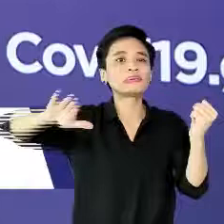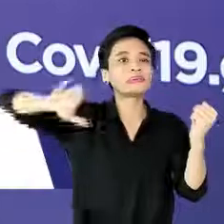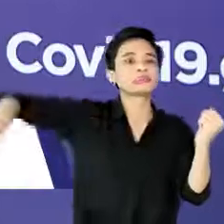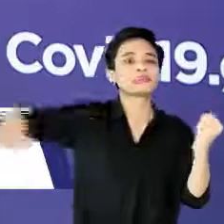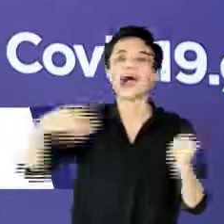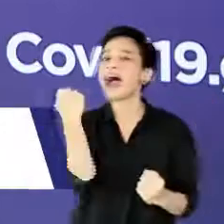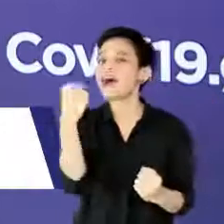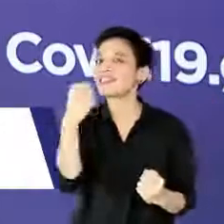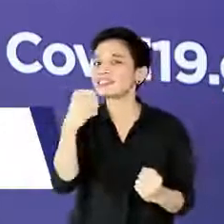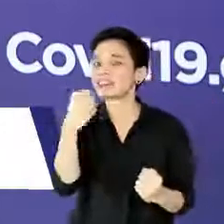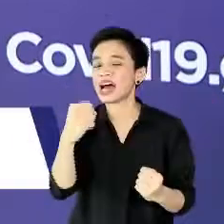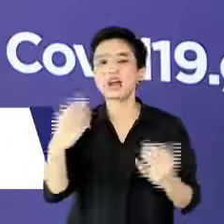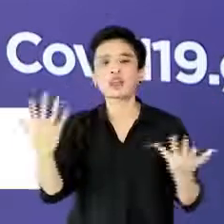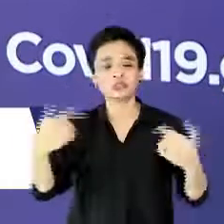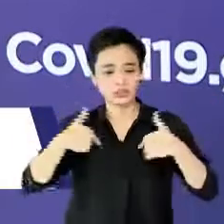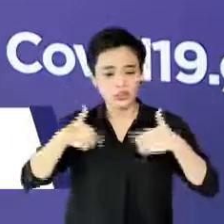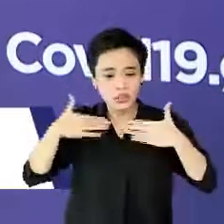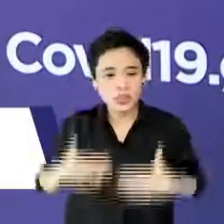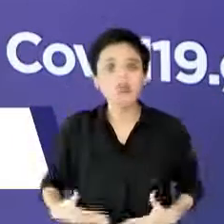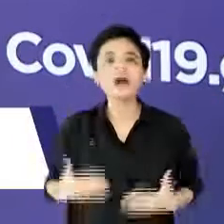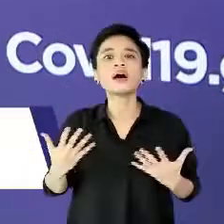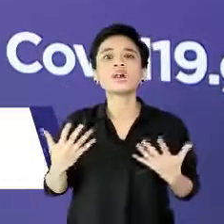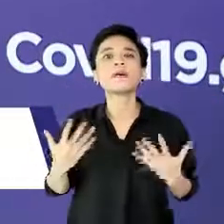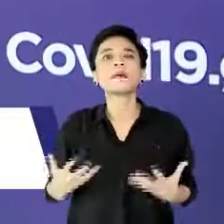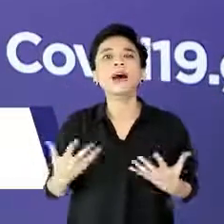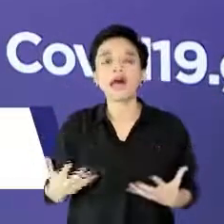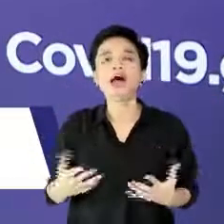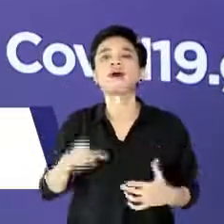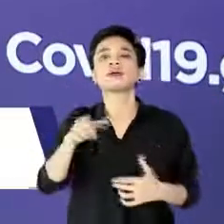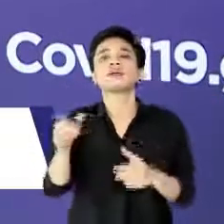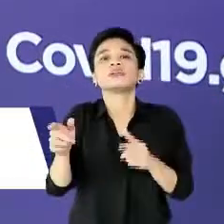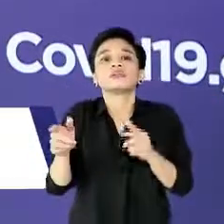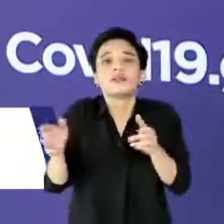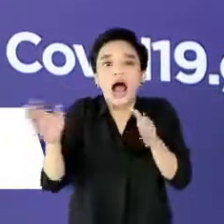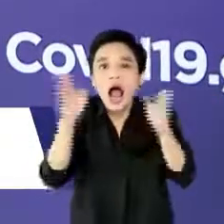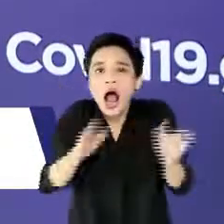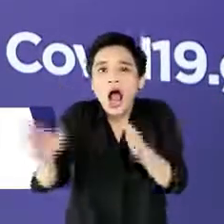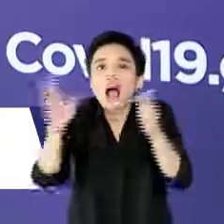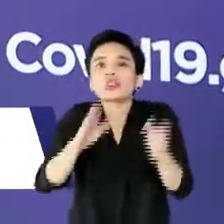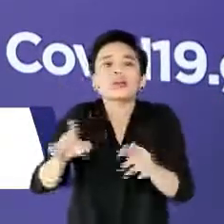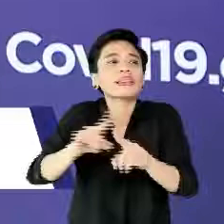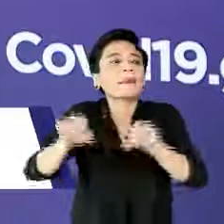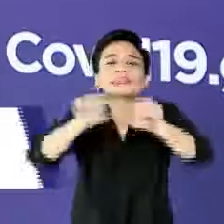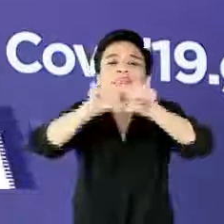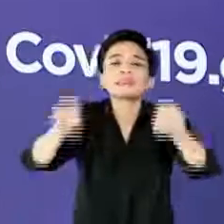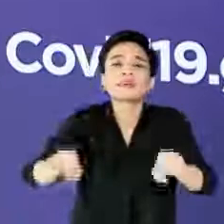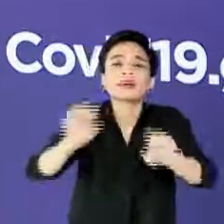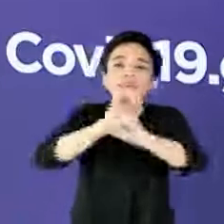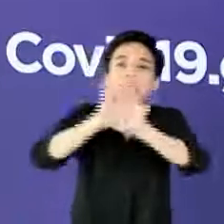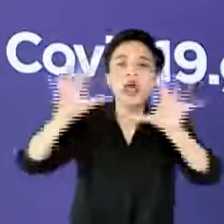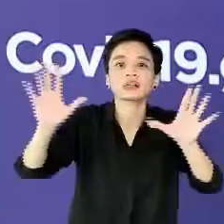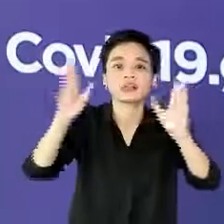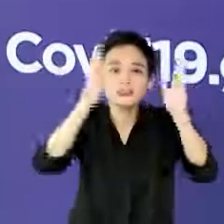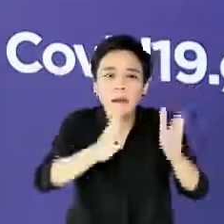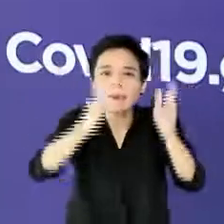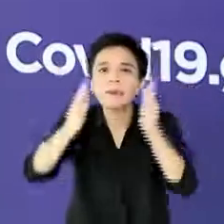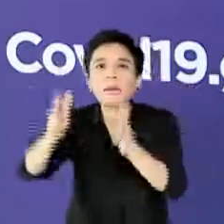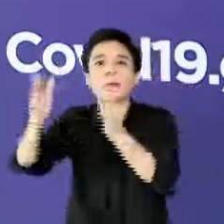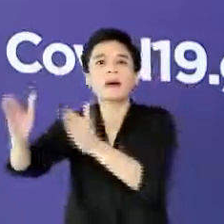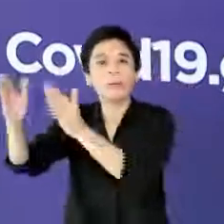apa yang harus dilakukan yang harus dilakukan tentu pengendalian yang sistematis sistematis itu artinya eh